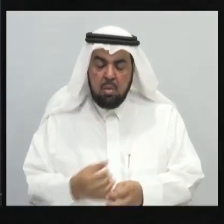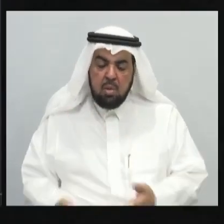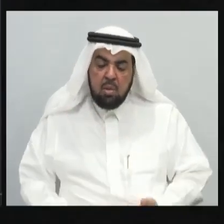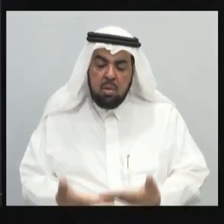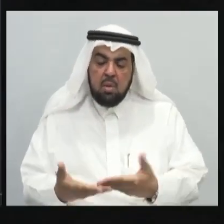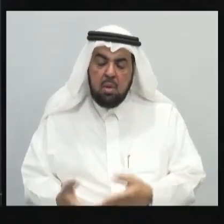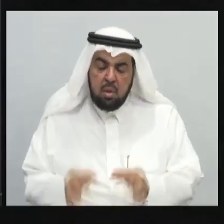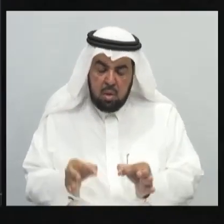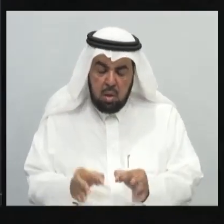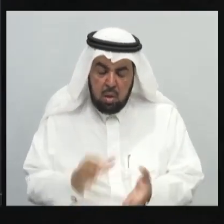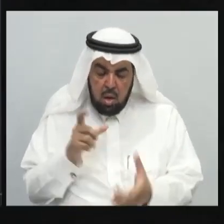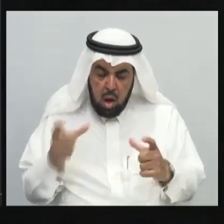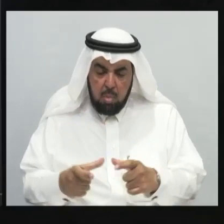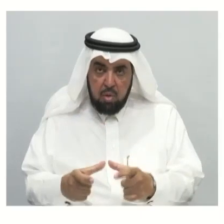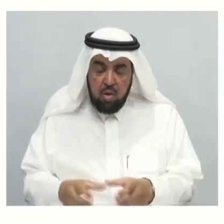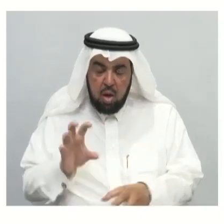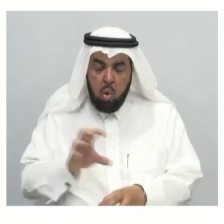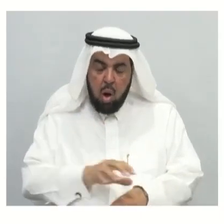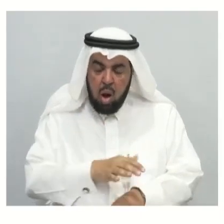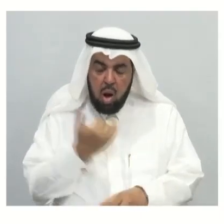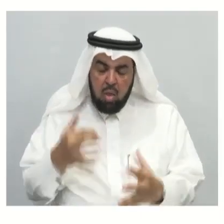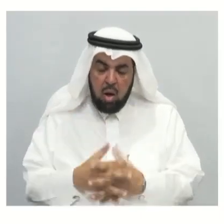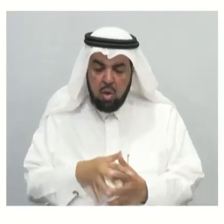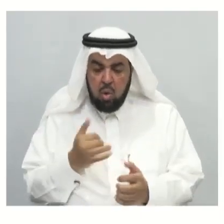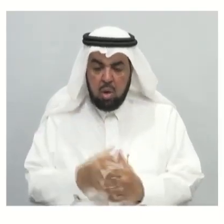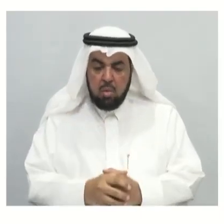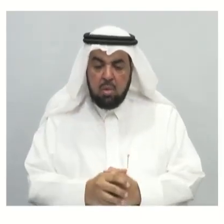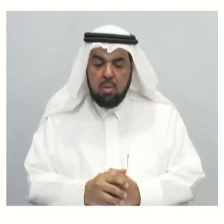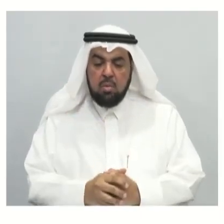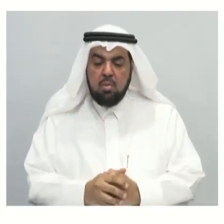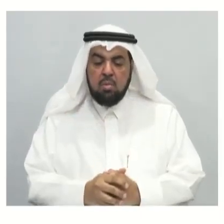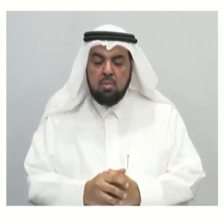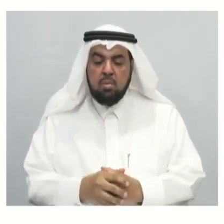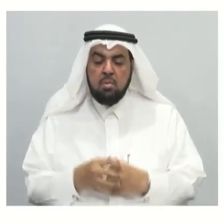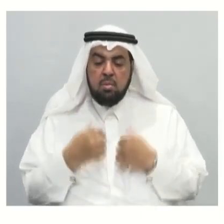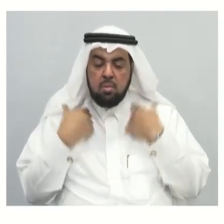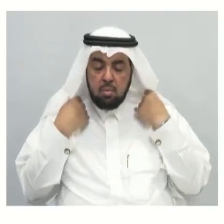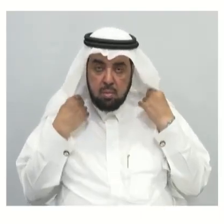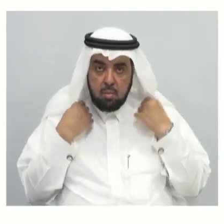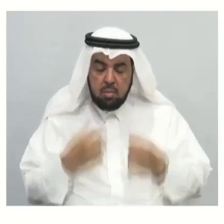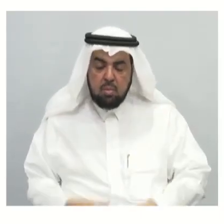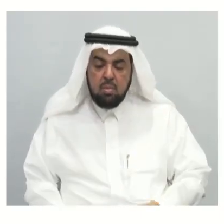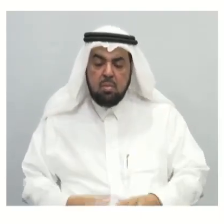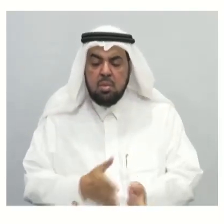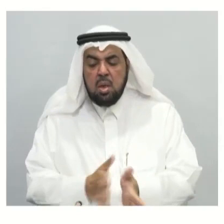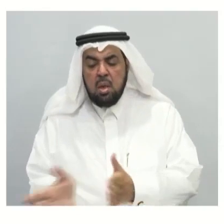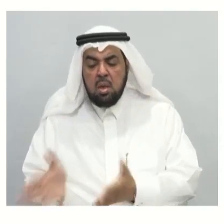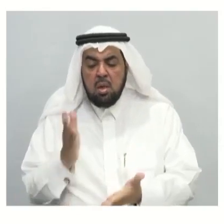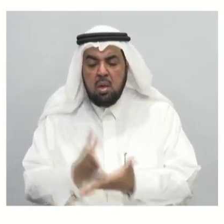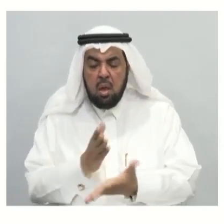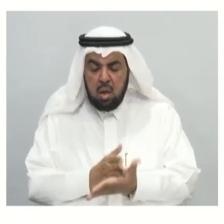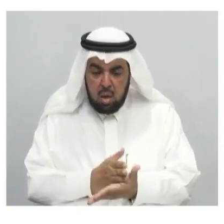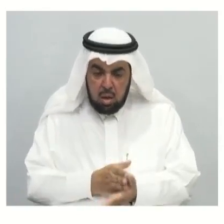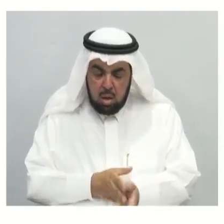تسعى الى تحقيق الامن في الدول الاعضاء للجامعه العربيه تنقسم عضويه الجامعه العربيه هنا